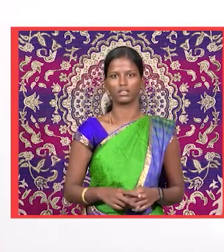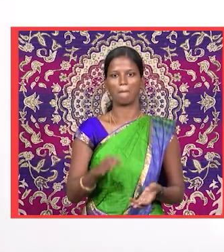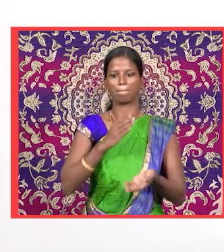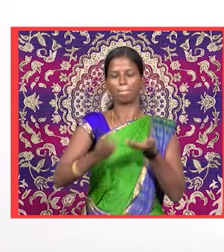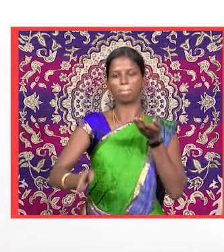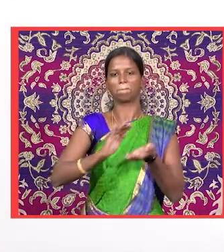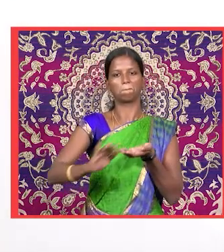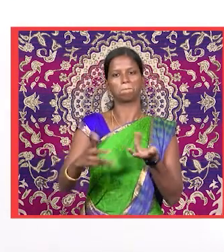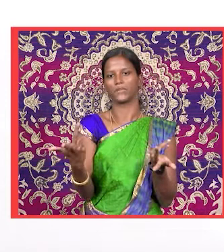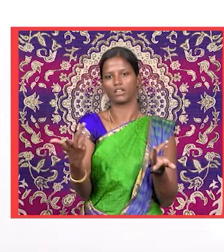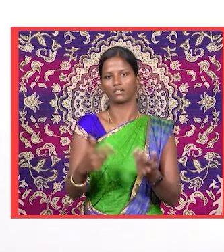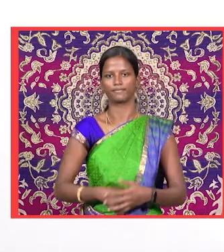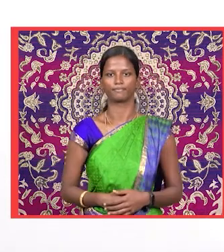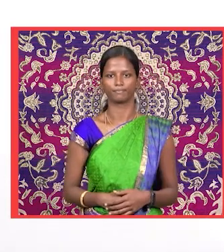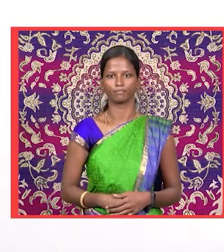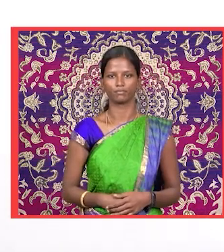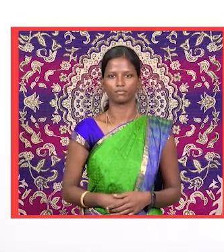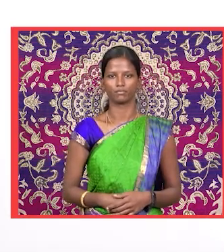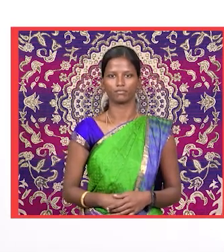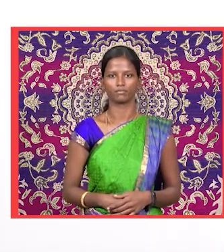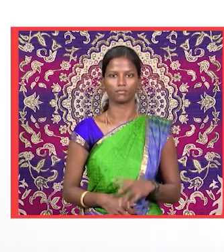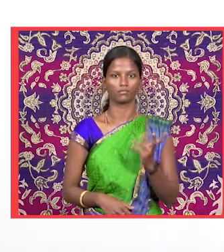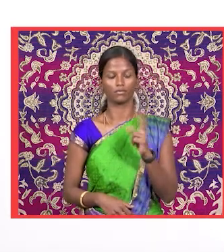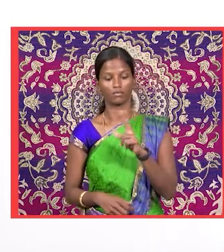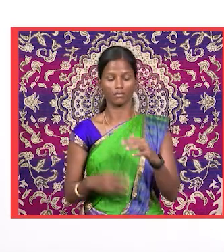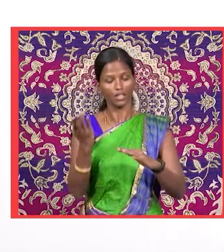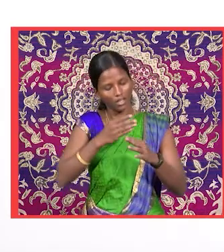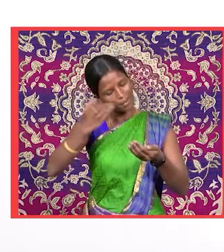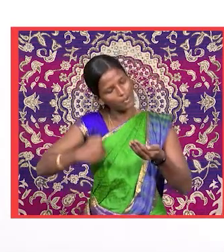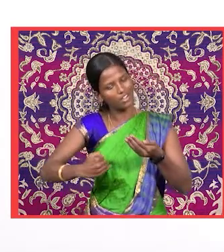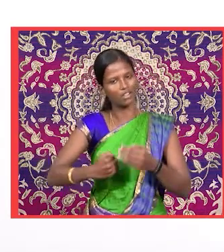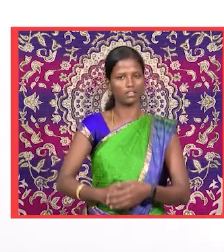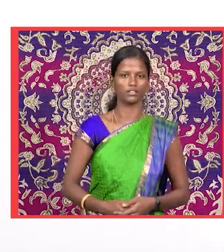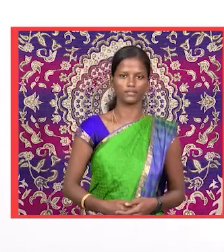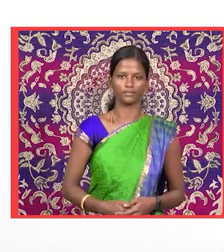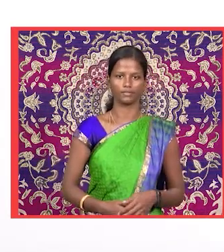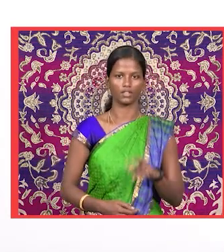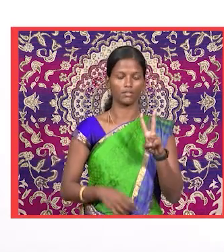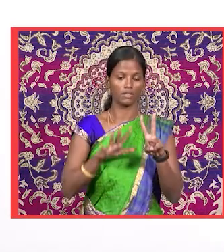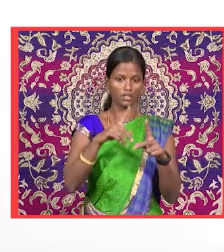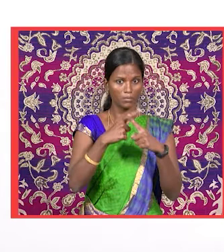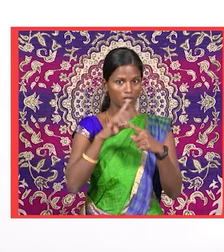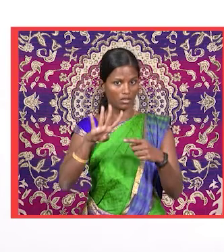நம்ம வகுக்க முடியாது. 2 பெருக்கி 13 வகுத்துக்கலாம். மீதி இருக்கக்கூடிய மதிப்புகள்